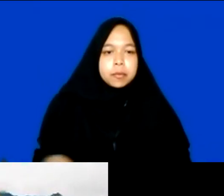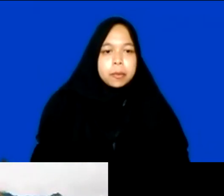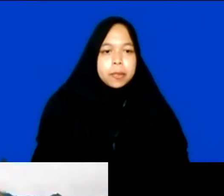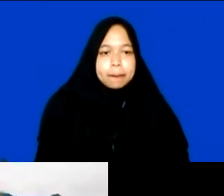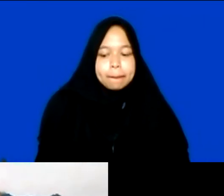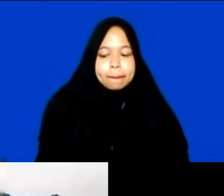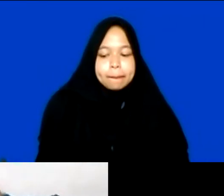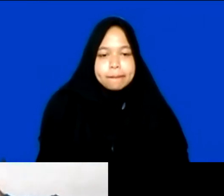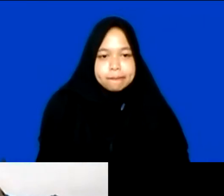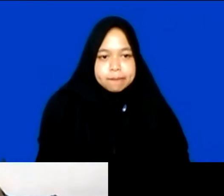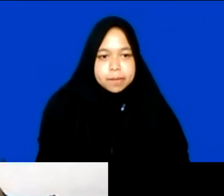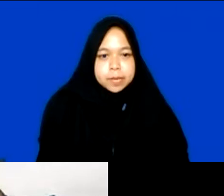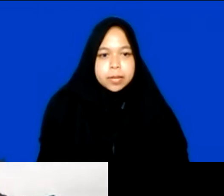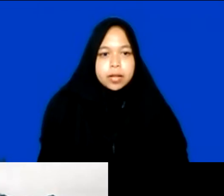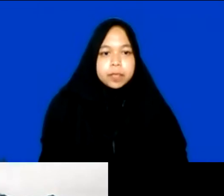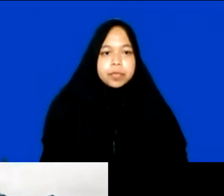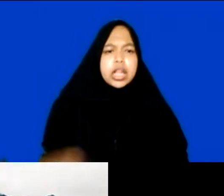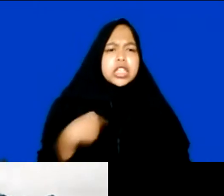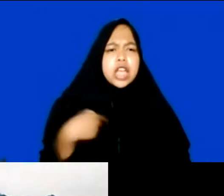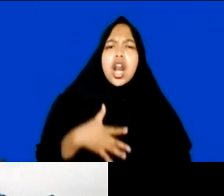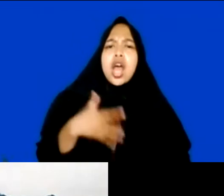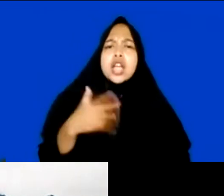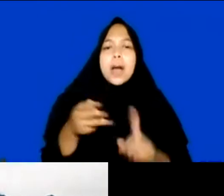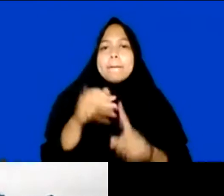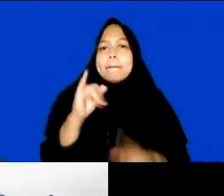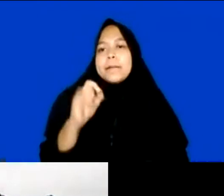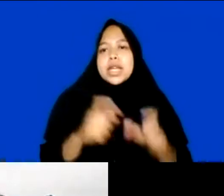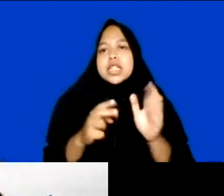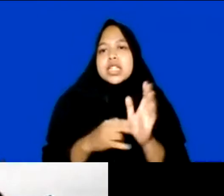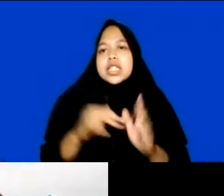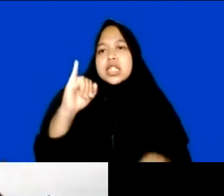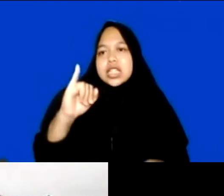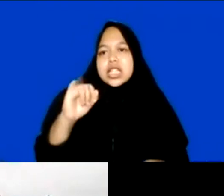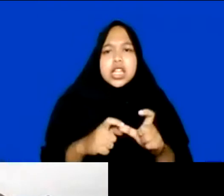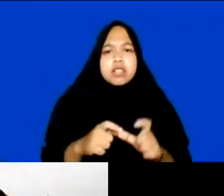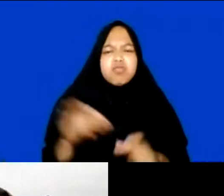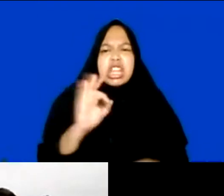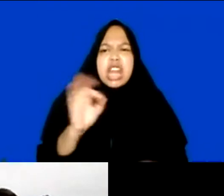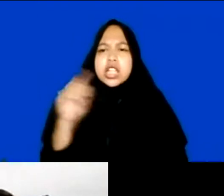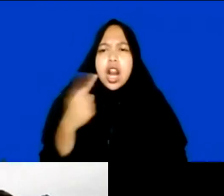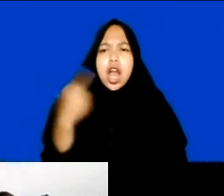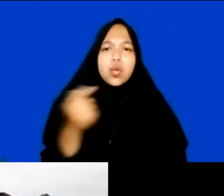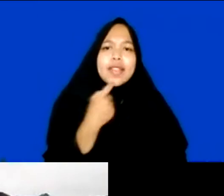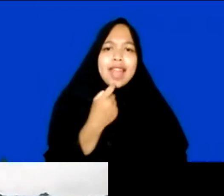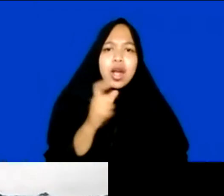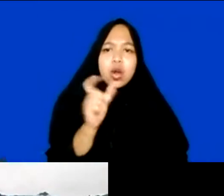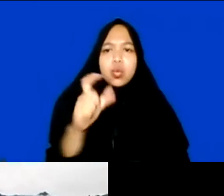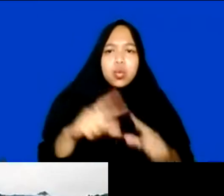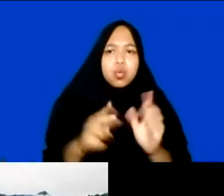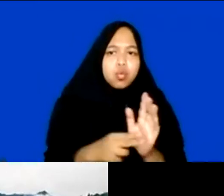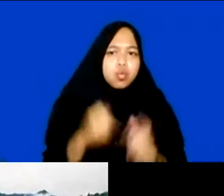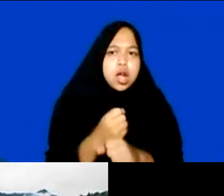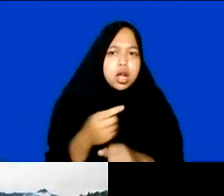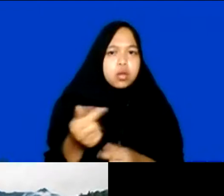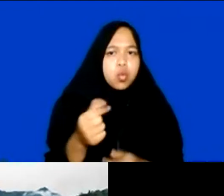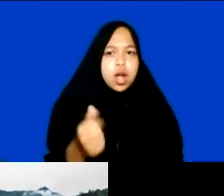seperti itu. Karena aku ngerasa bisnis juga nggak cuma soal uang, tapi soal hubungan gitu kan. Jadi ya itu yang kita bangun. Akhirnya ya,